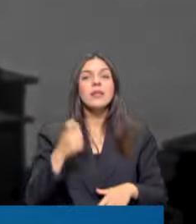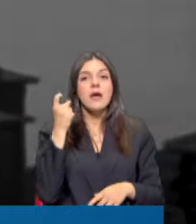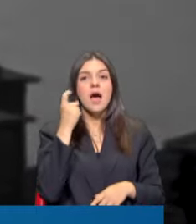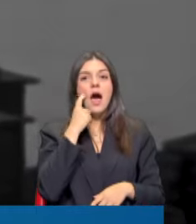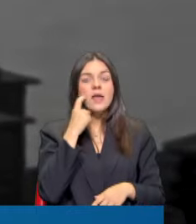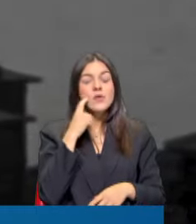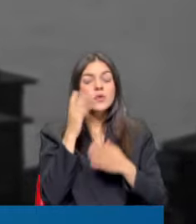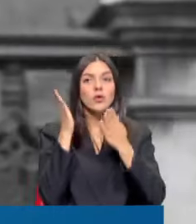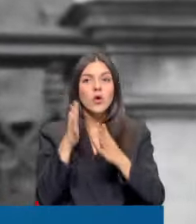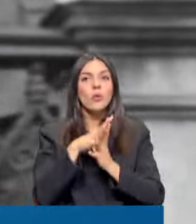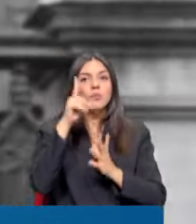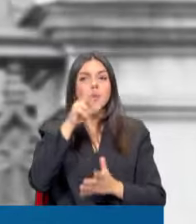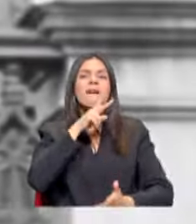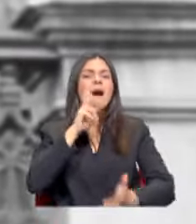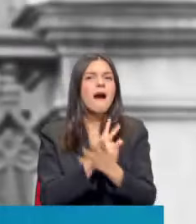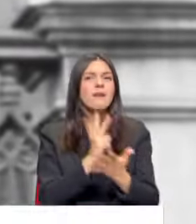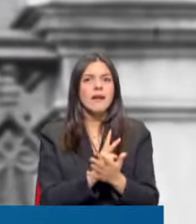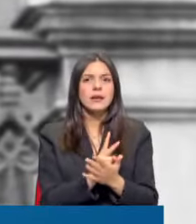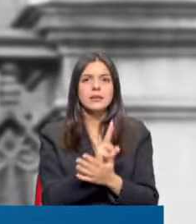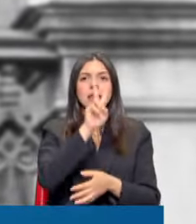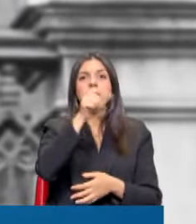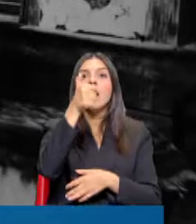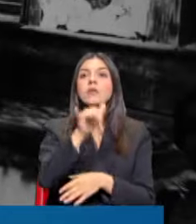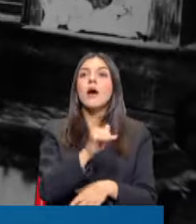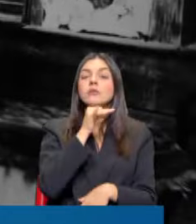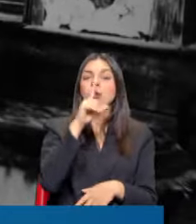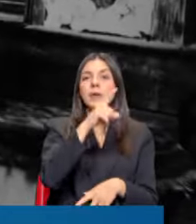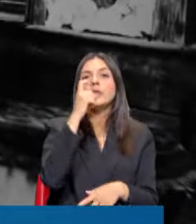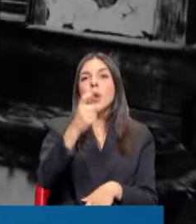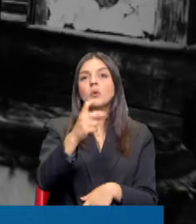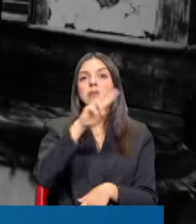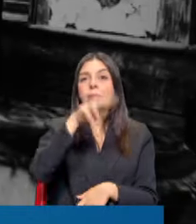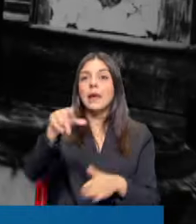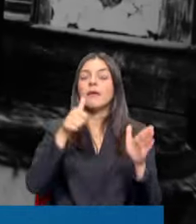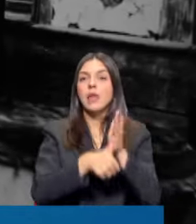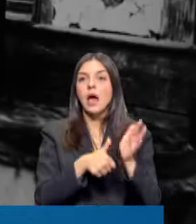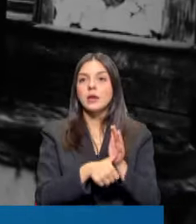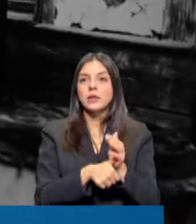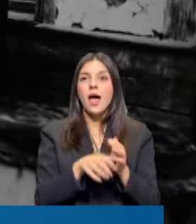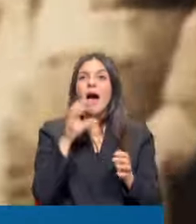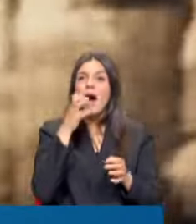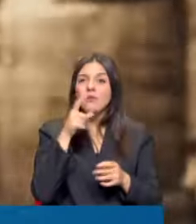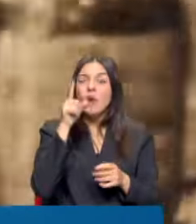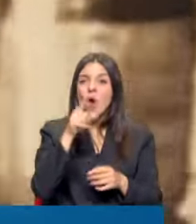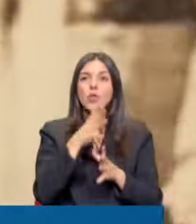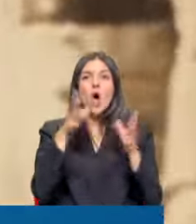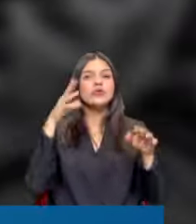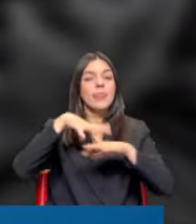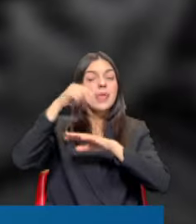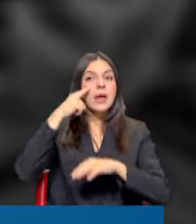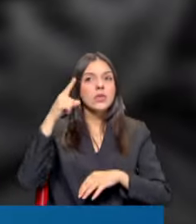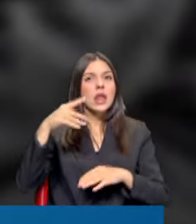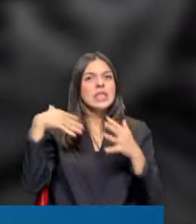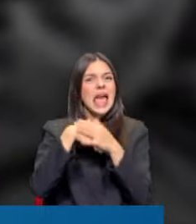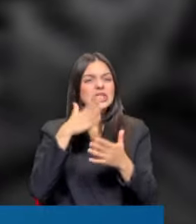Kemal Atatürk büyük bir kararlılıkla 26 Ağustos 1922'de Afyon Kocatepe'ye gece yarısı